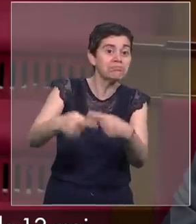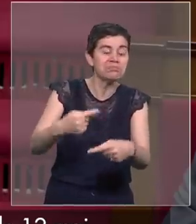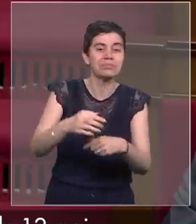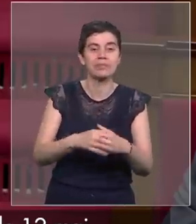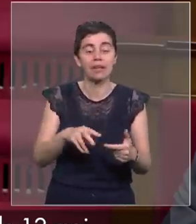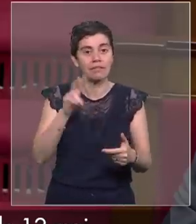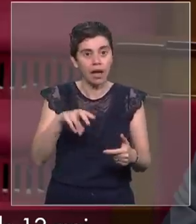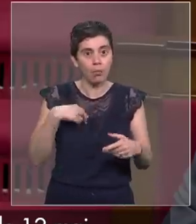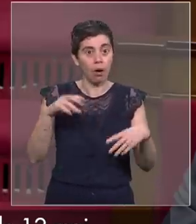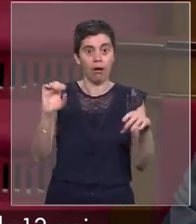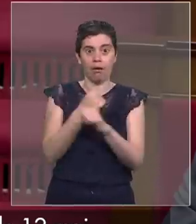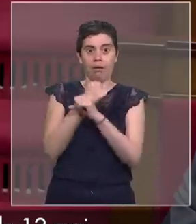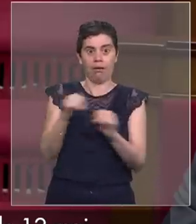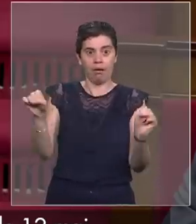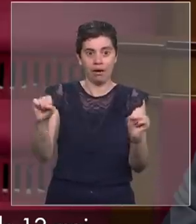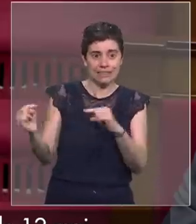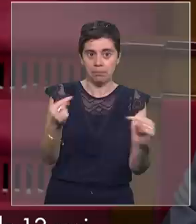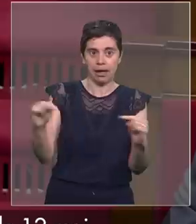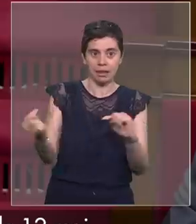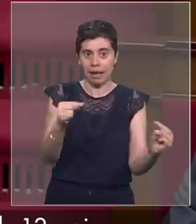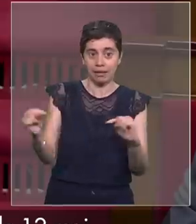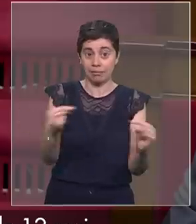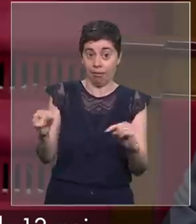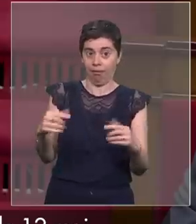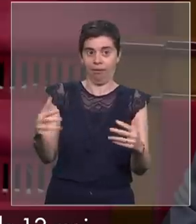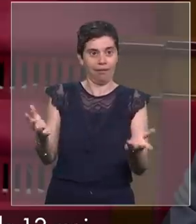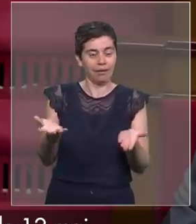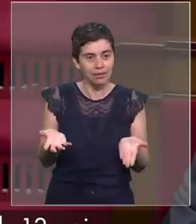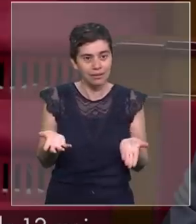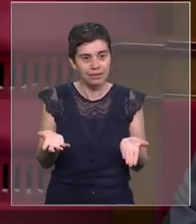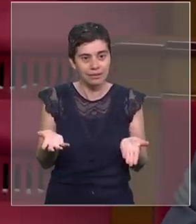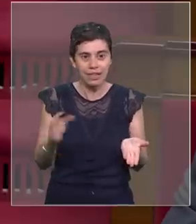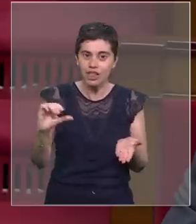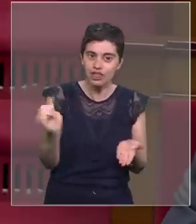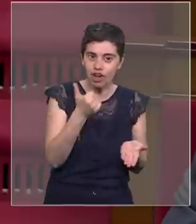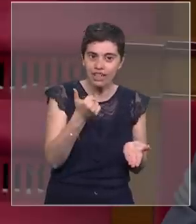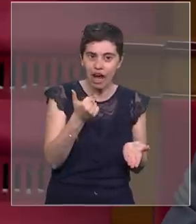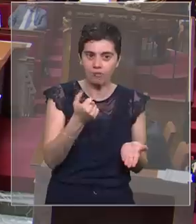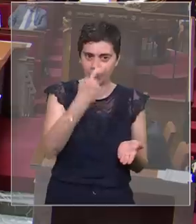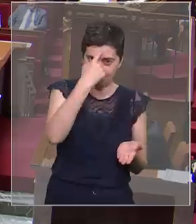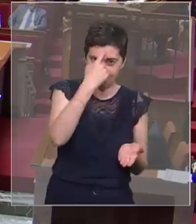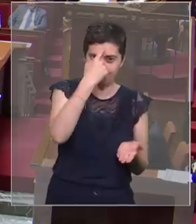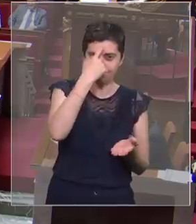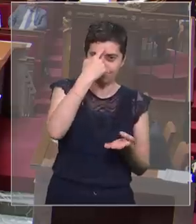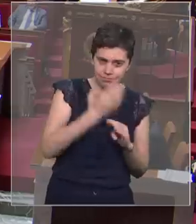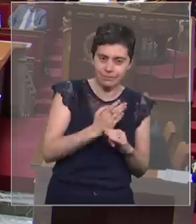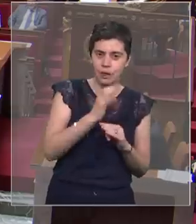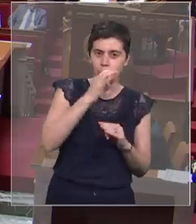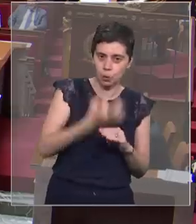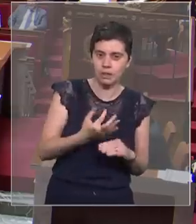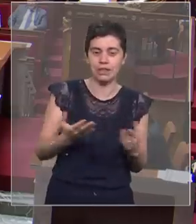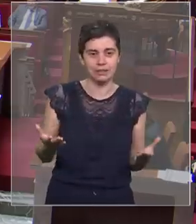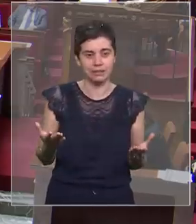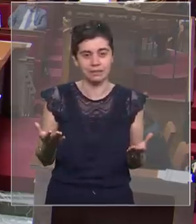été impressionné par la ferveur des débats et je pense que vous avez chacun vos convictions chevillées au corps. Cette